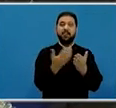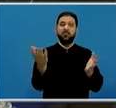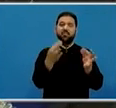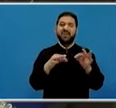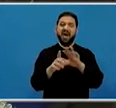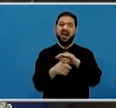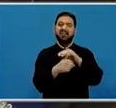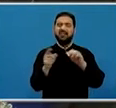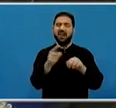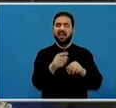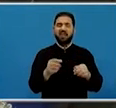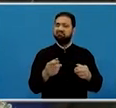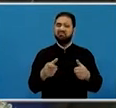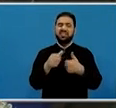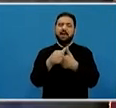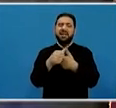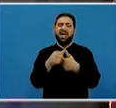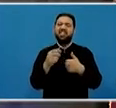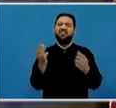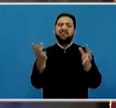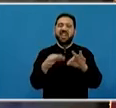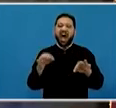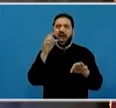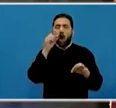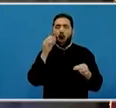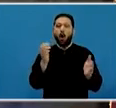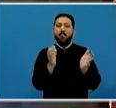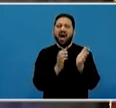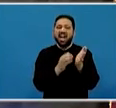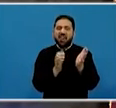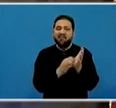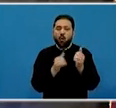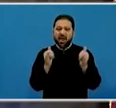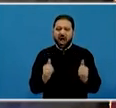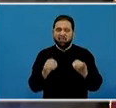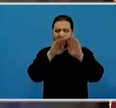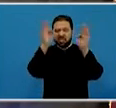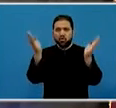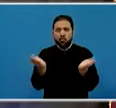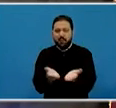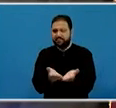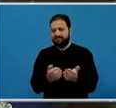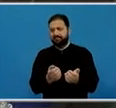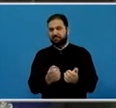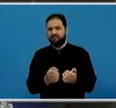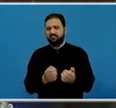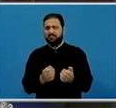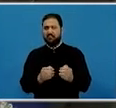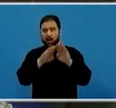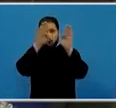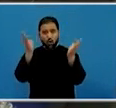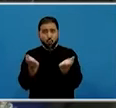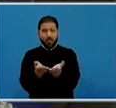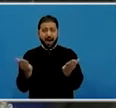că de prieteni avem cu toții nevoie în această lume. Nu putem să fim singuri. Vedem că o lume, din păcate, cum este și cea în care trăim, în